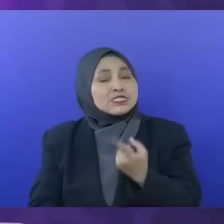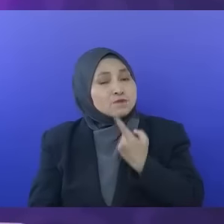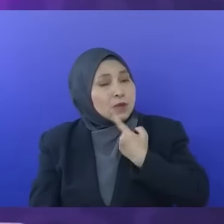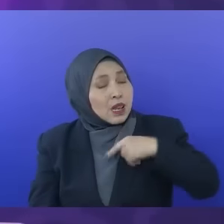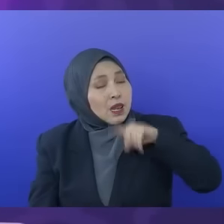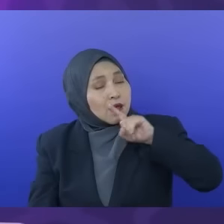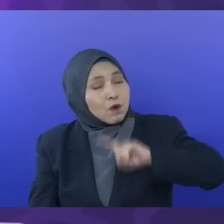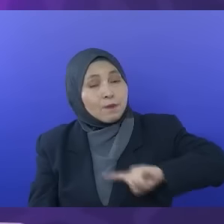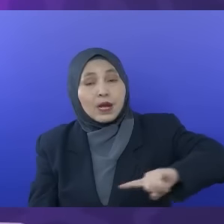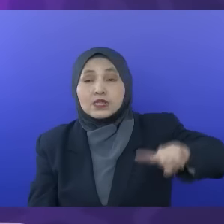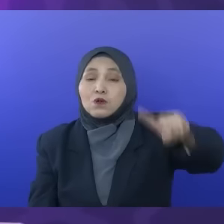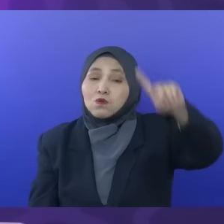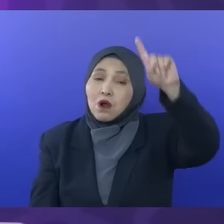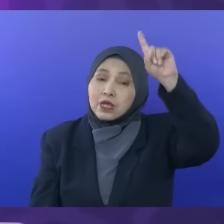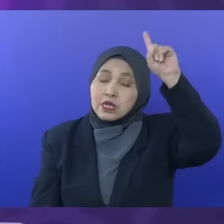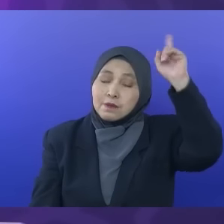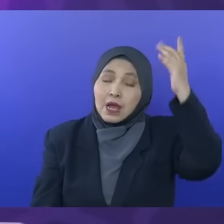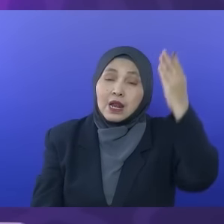Bismillahirrohmanirrohim